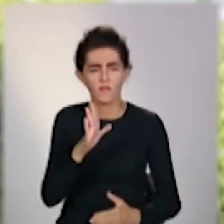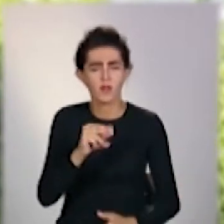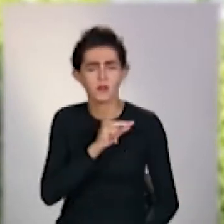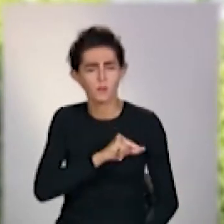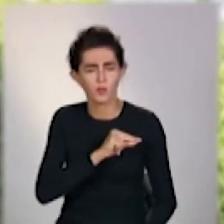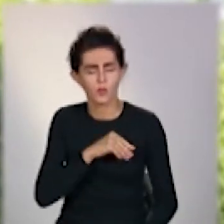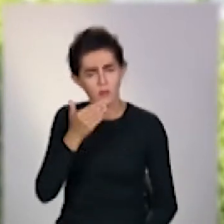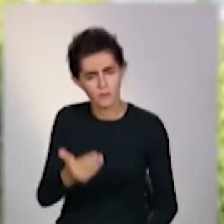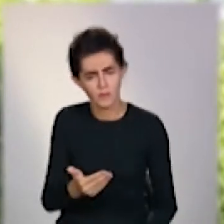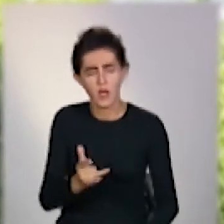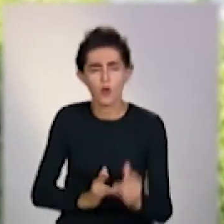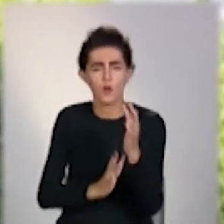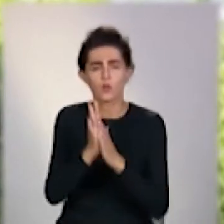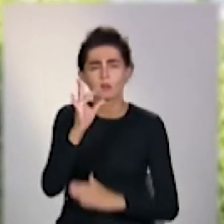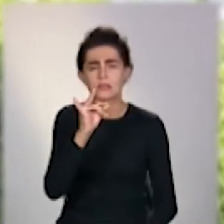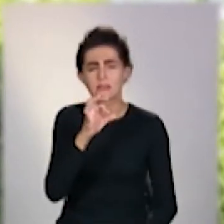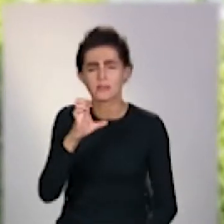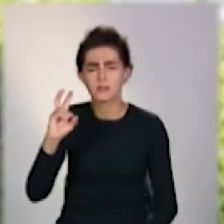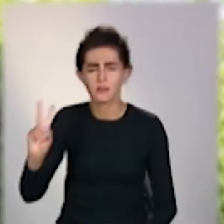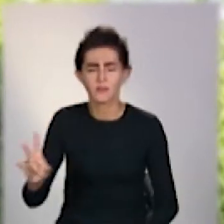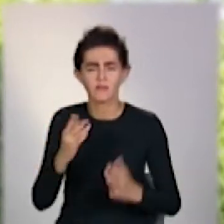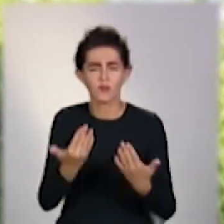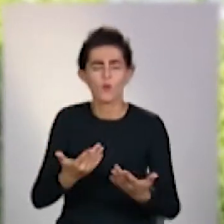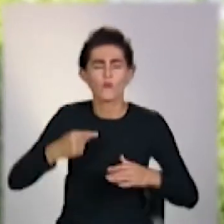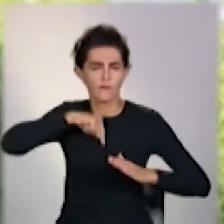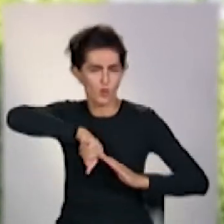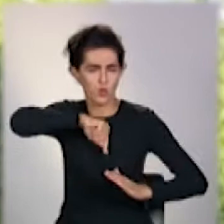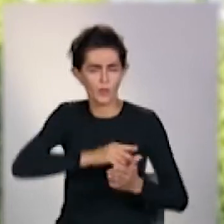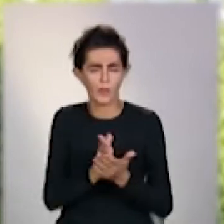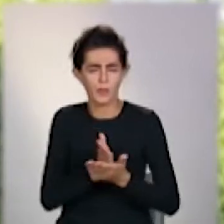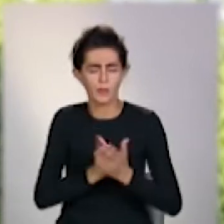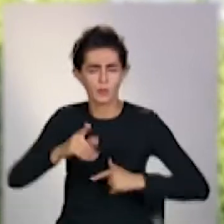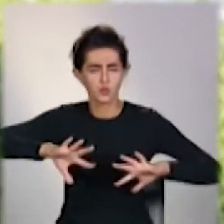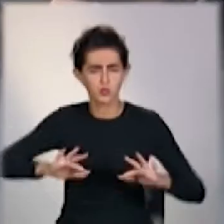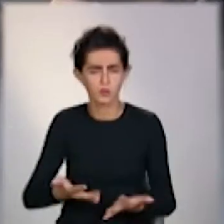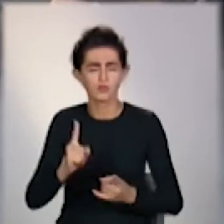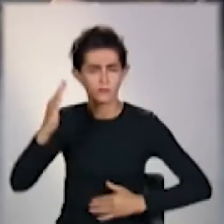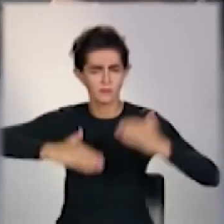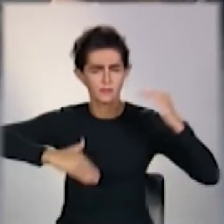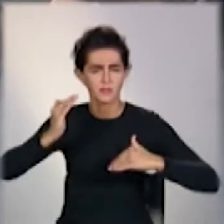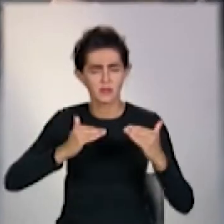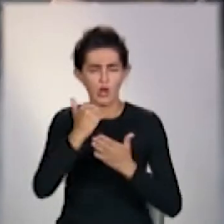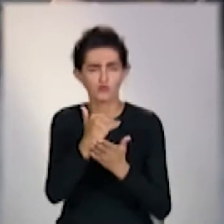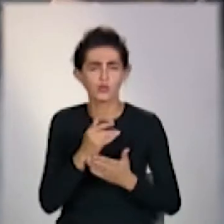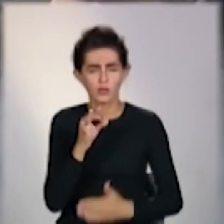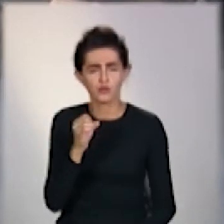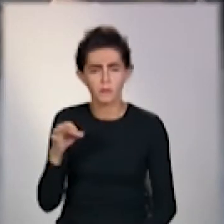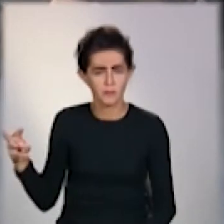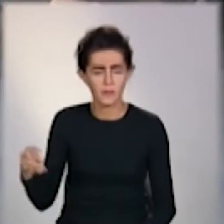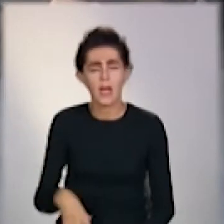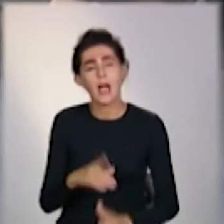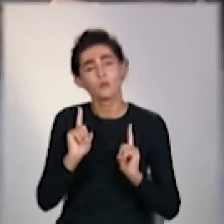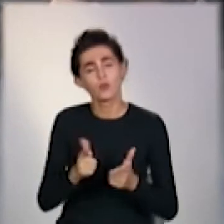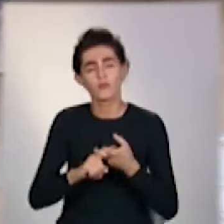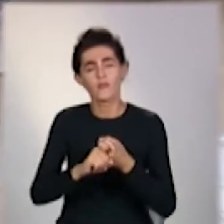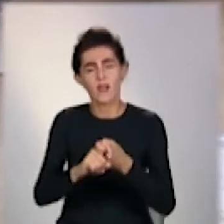нього возрастає риск синдрому хронічної усталості із-за постійних скачків в режимі. Та чи вплине таке рішення на